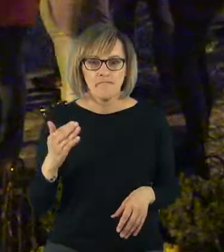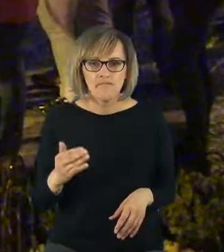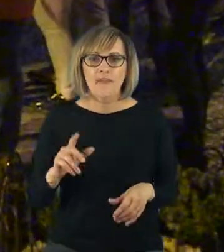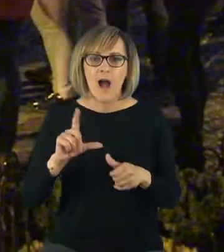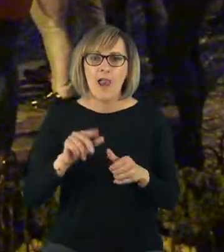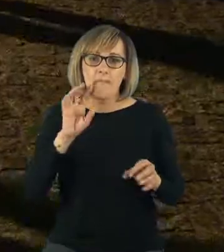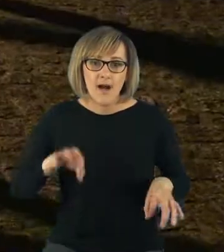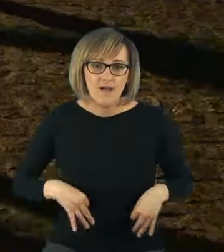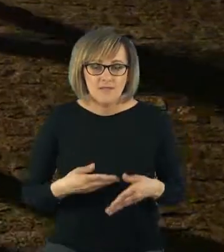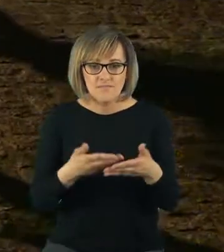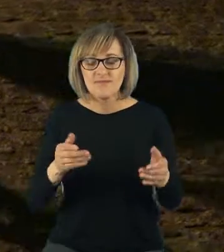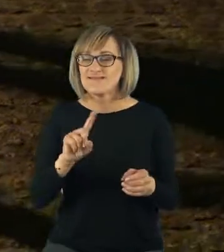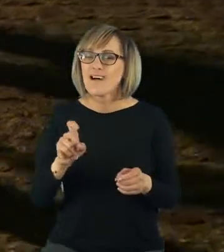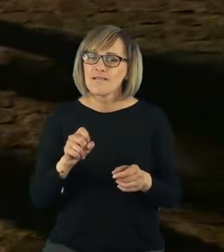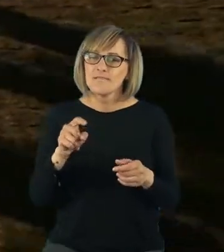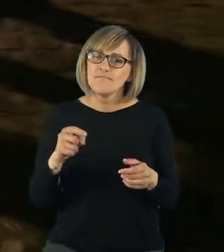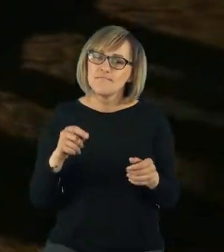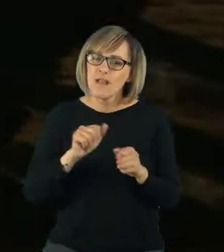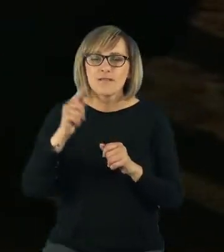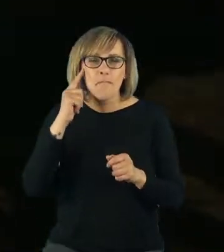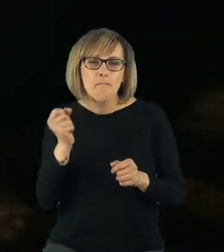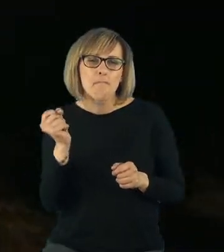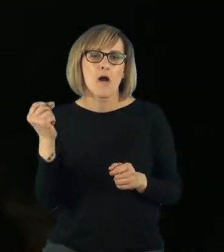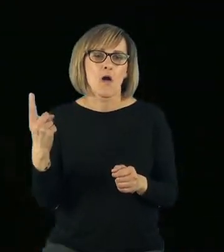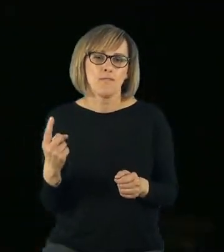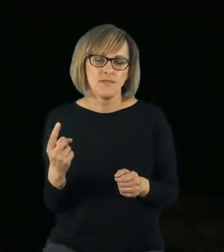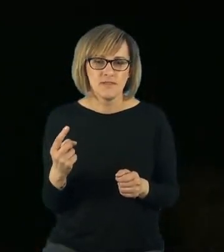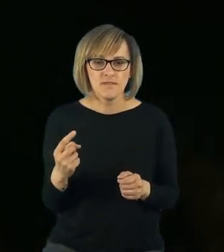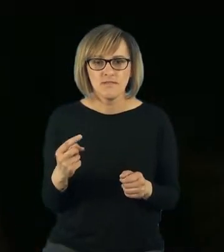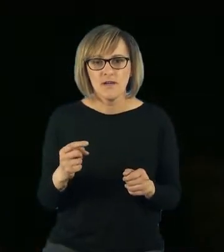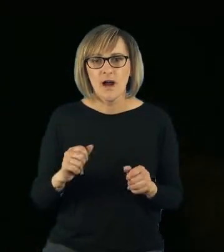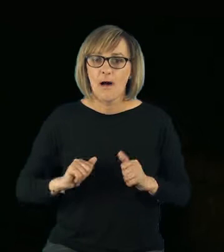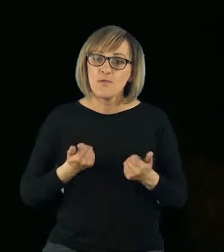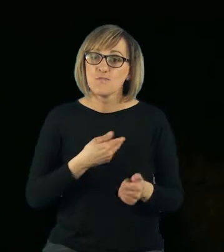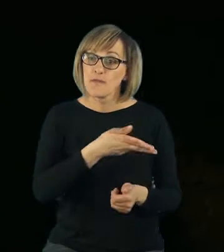Państwo, zanim jest taki pomysł, byśmy z tych,